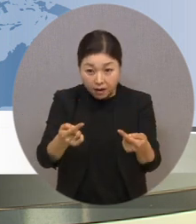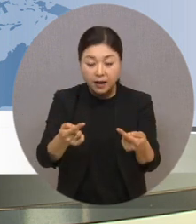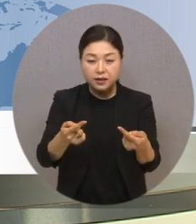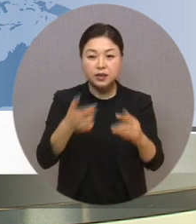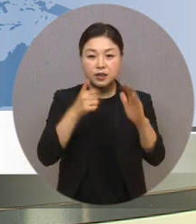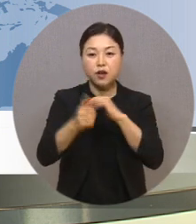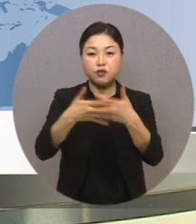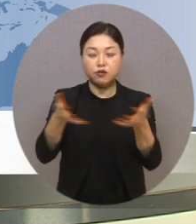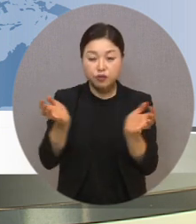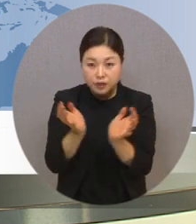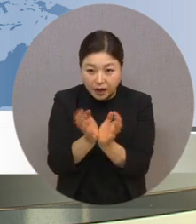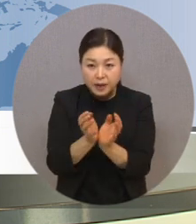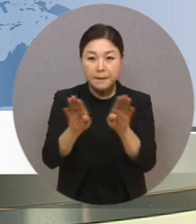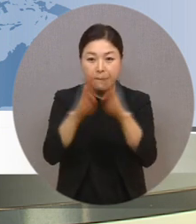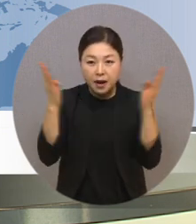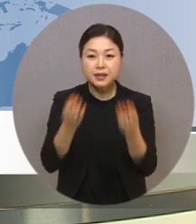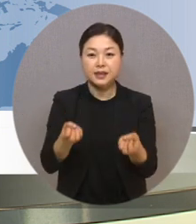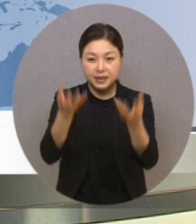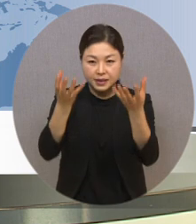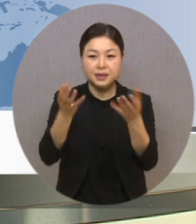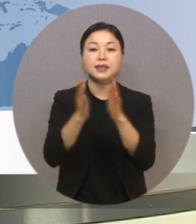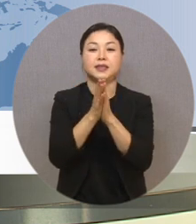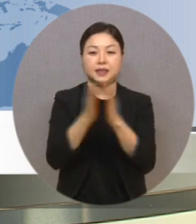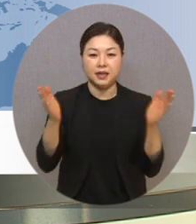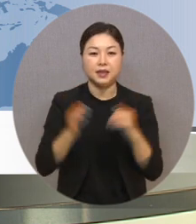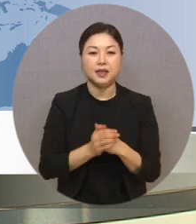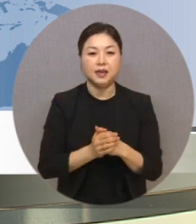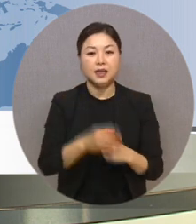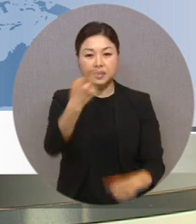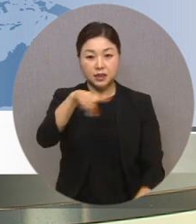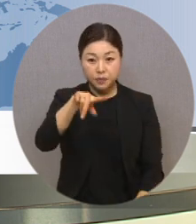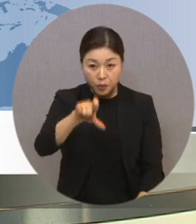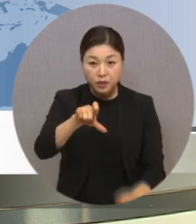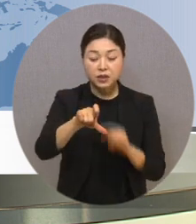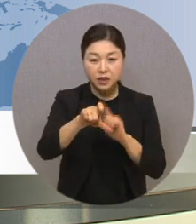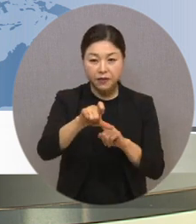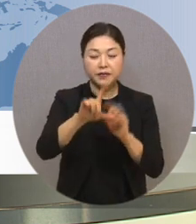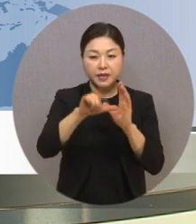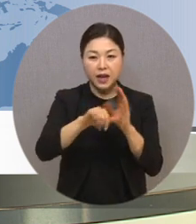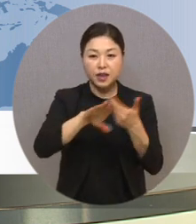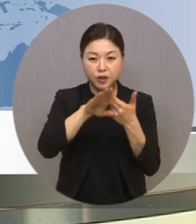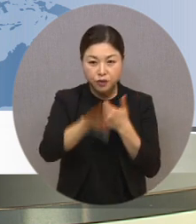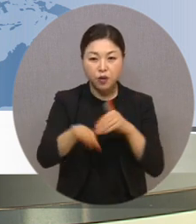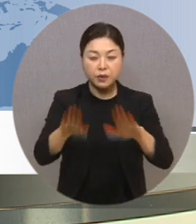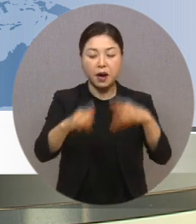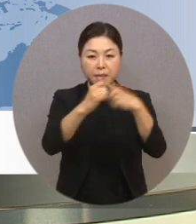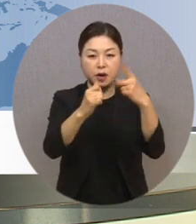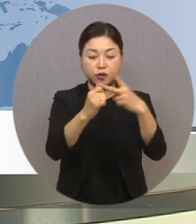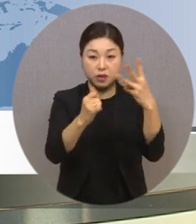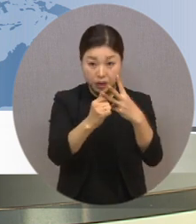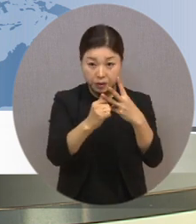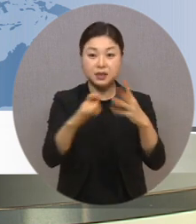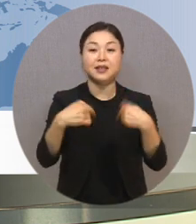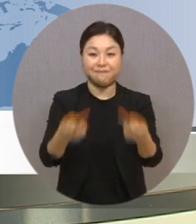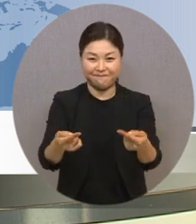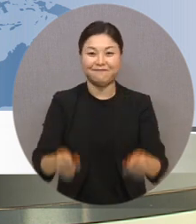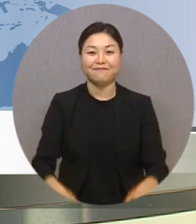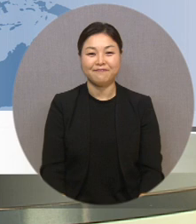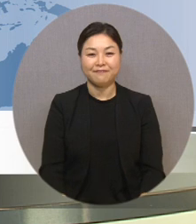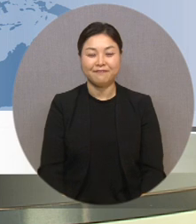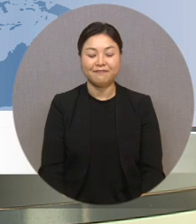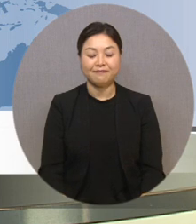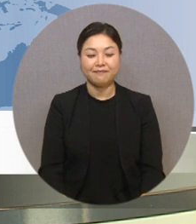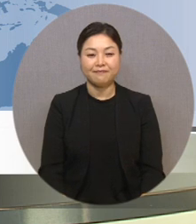열렸습니다. 우리나라는 지난 2015년에 열린 대회 참가를 시작으로 세 번째 도전장을 내밀었습니다.